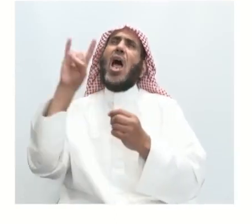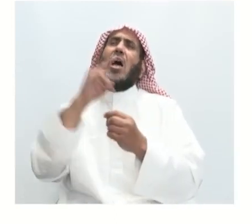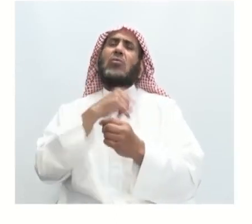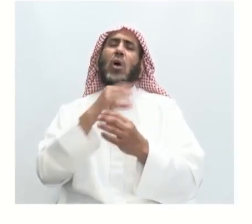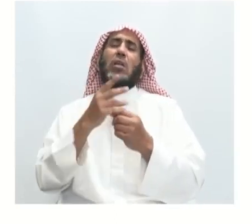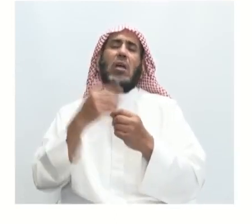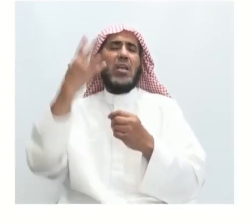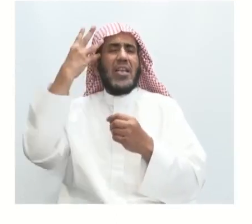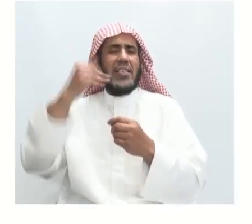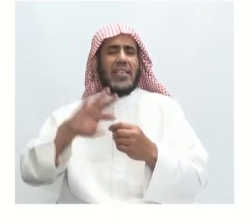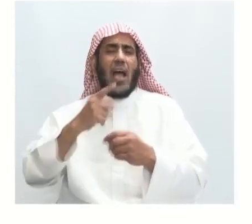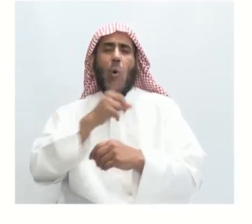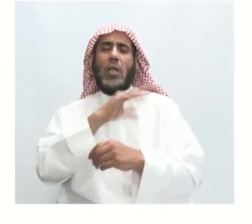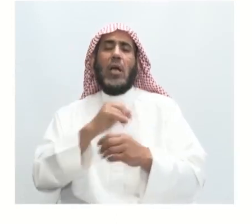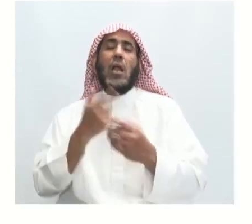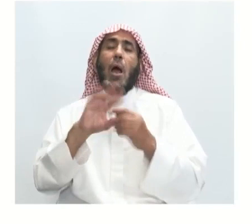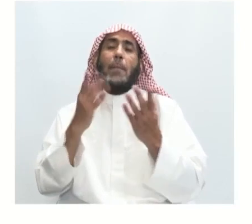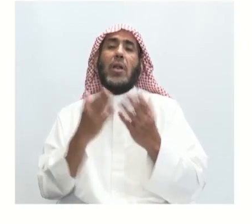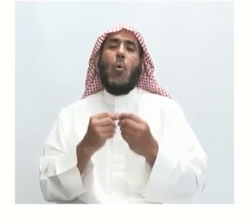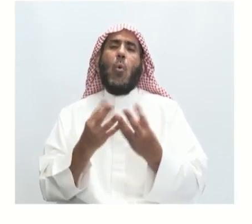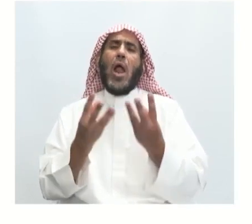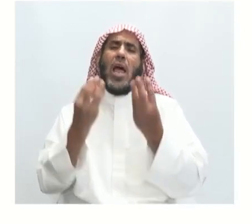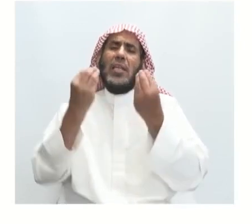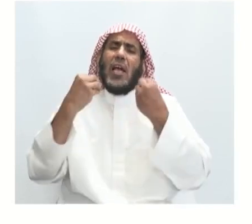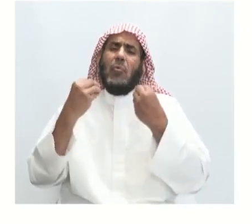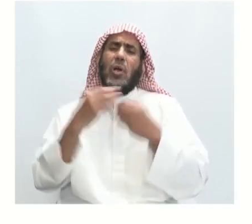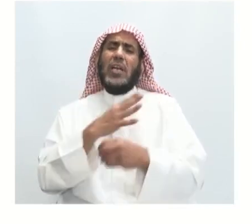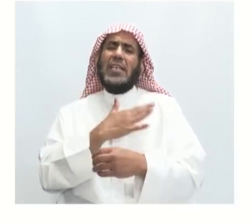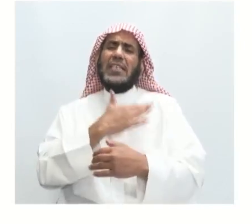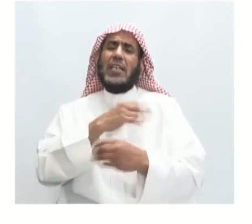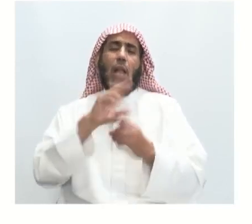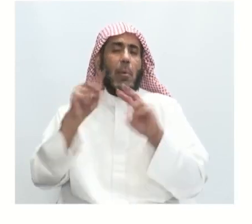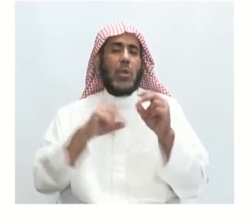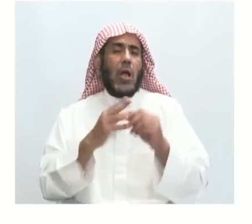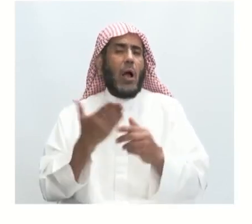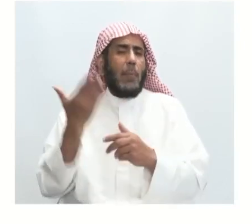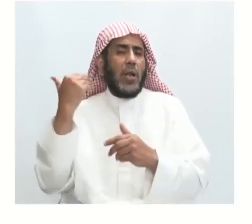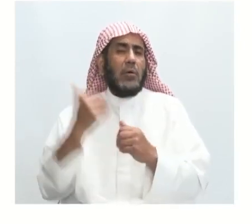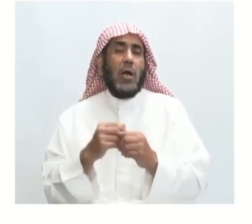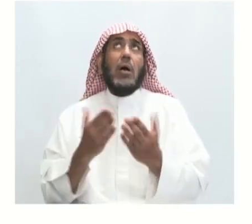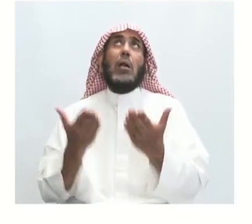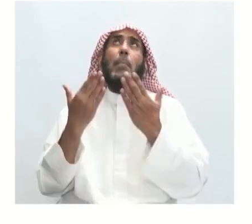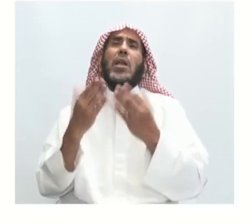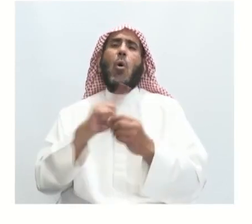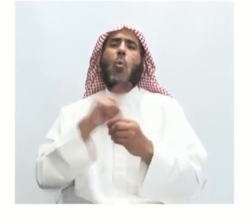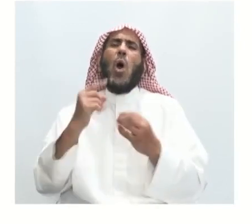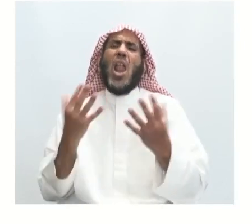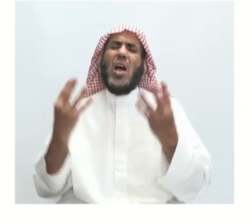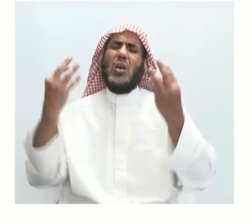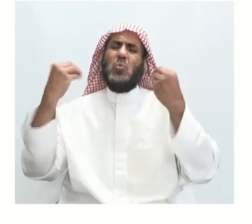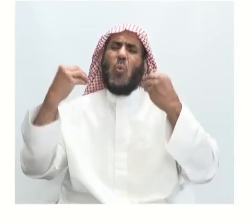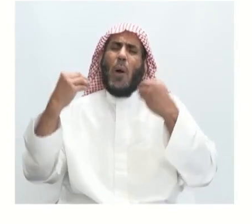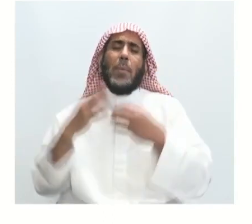ان نسينا او اخطانا ربنا ولا تحمل علينا اصرا كما حملته على الذين من قبلنا ربنا ولا تحملنا